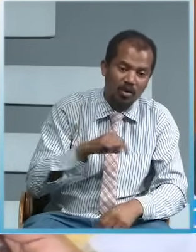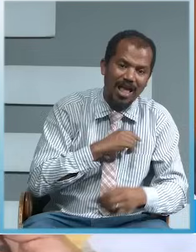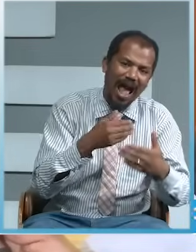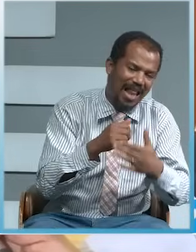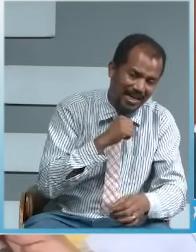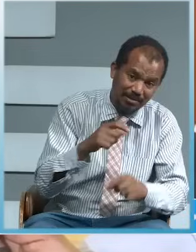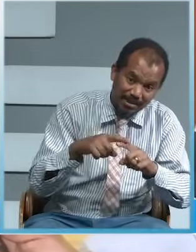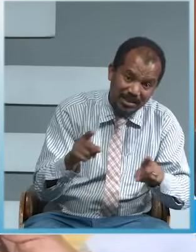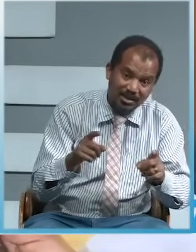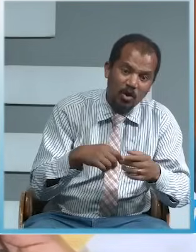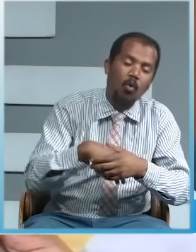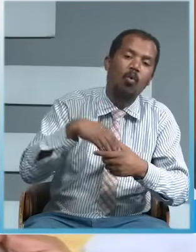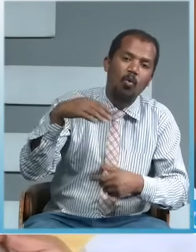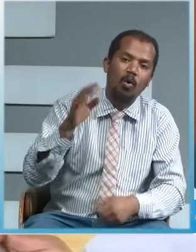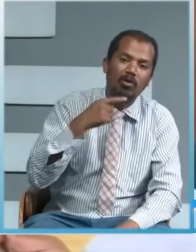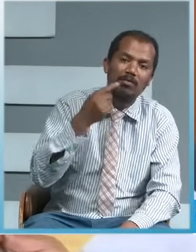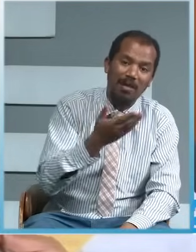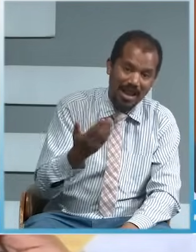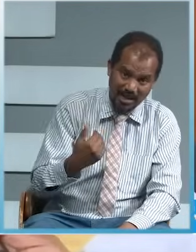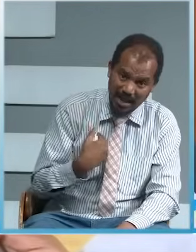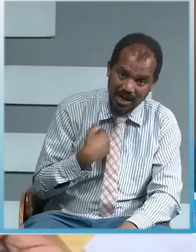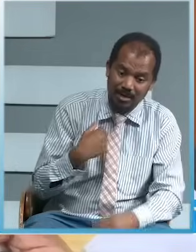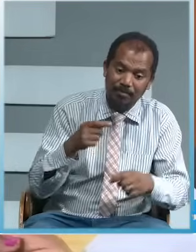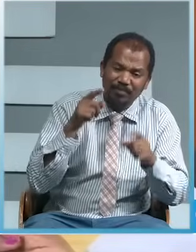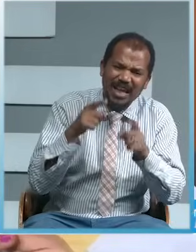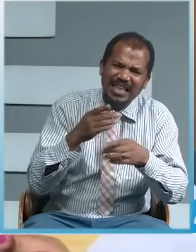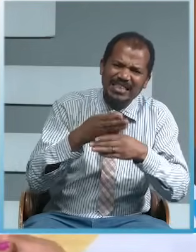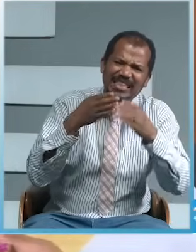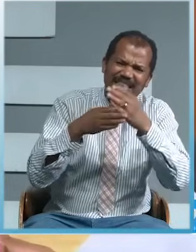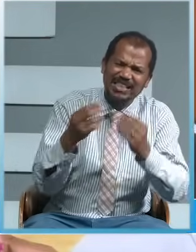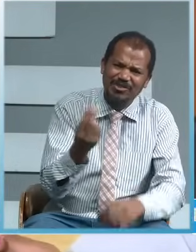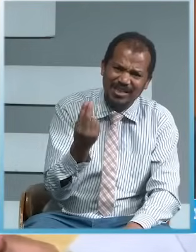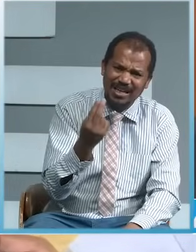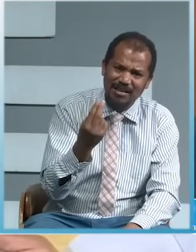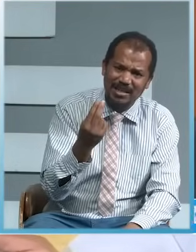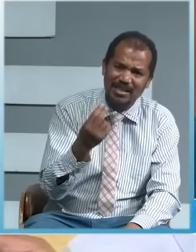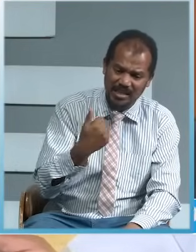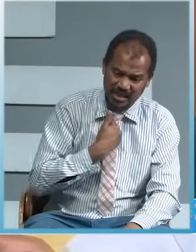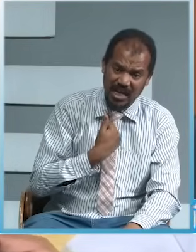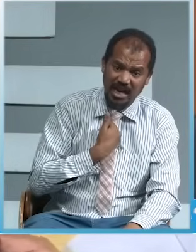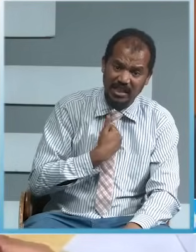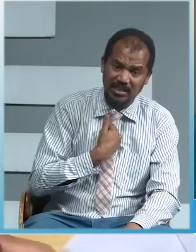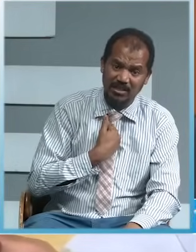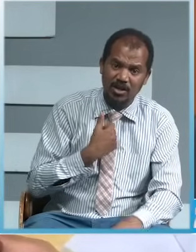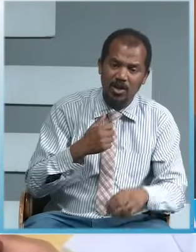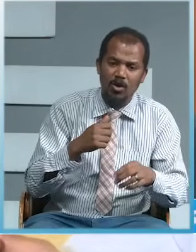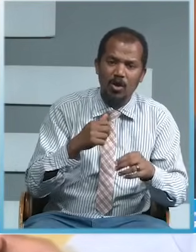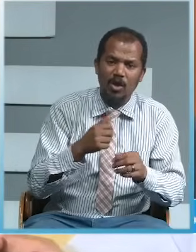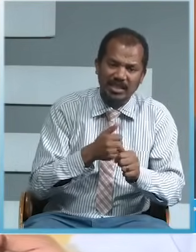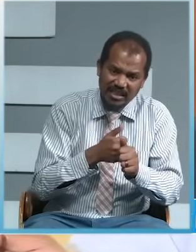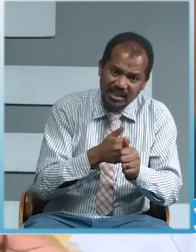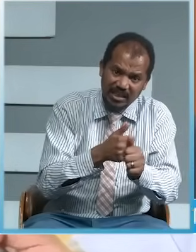ጋር አልደረሰም ግን ወጥቷል የሚባል ነገር አለኛ ያንን ስታንዳርድ ተጠቅመን የራሳችን